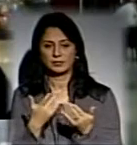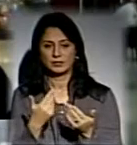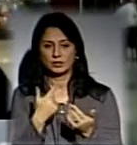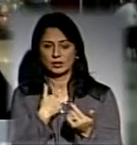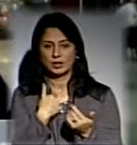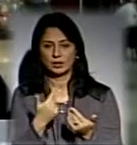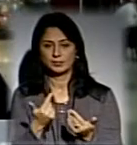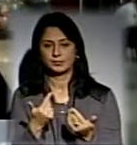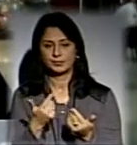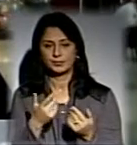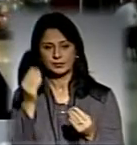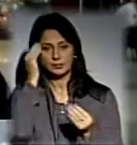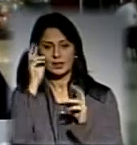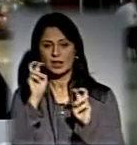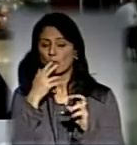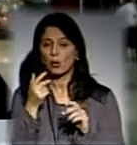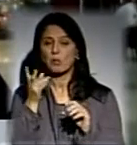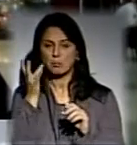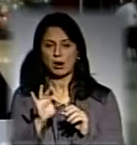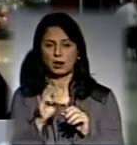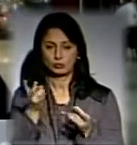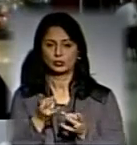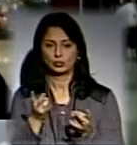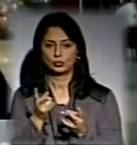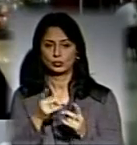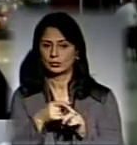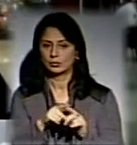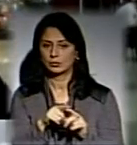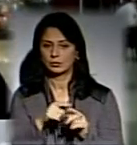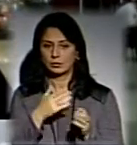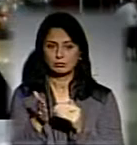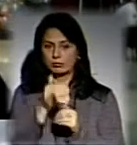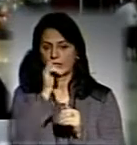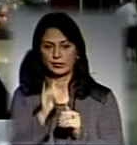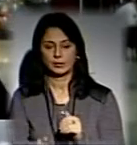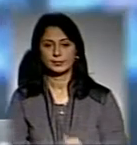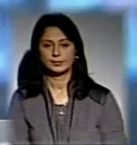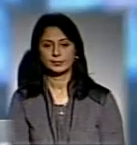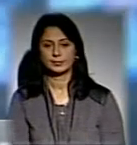ჩვენი განჟის თემატიკა, ასეთი საკითხები, ამას გულს ჩვენ ვერ აღვივლით.